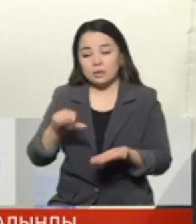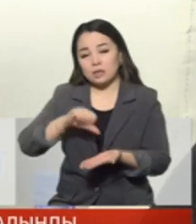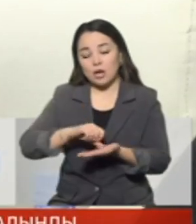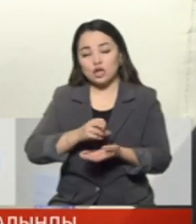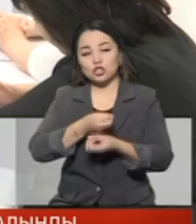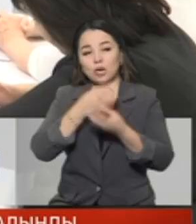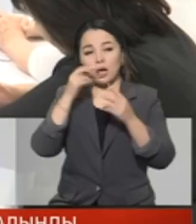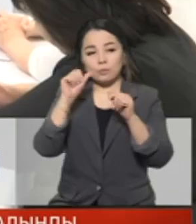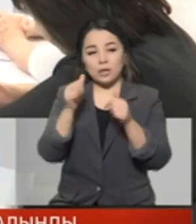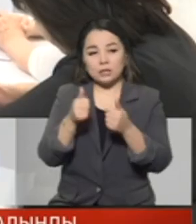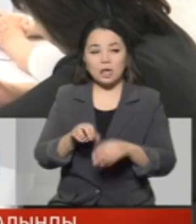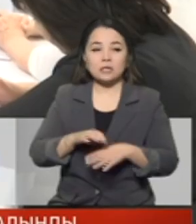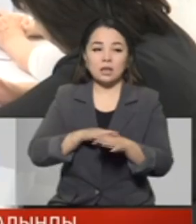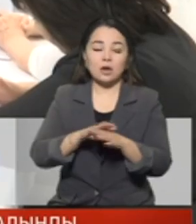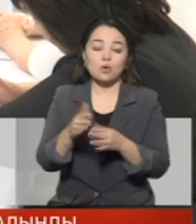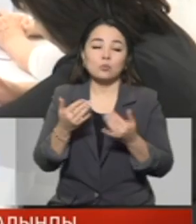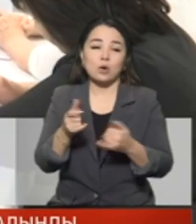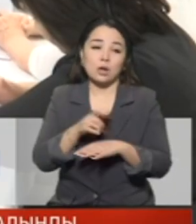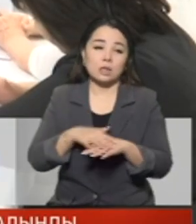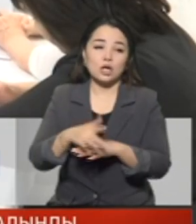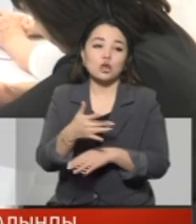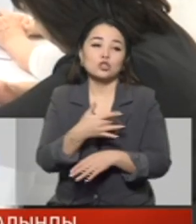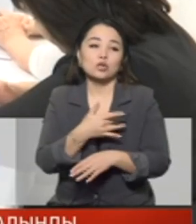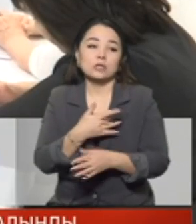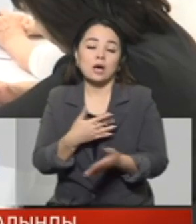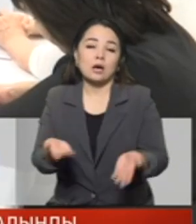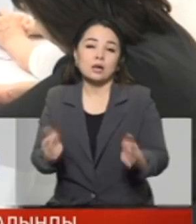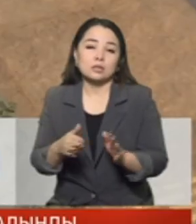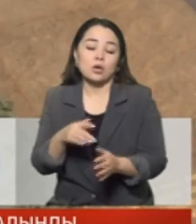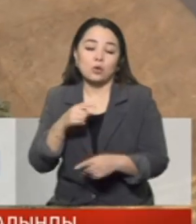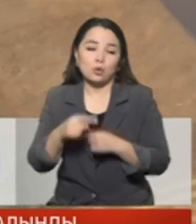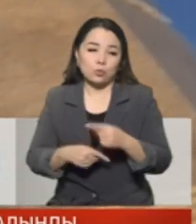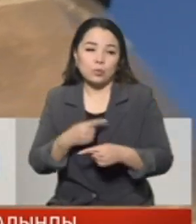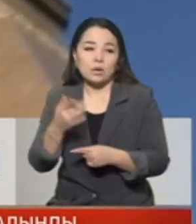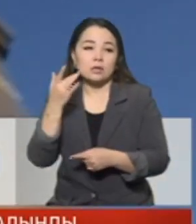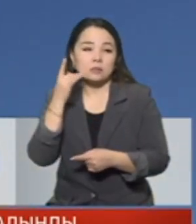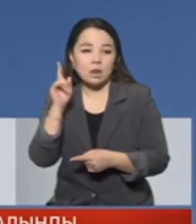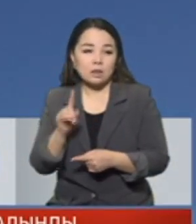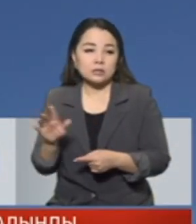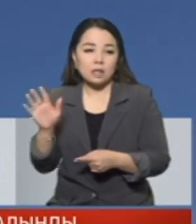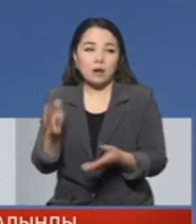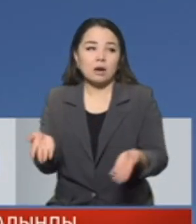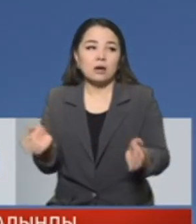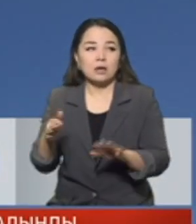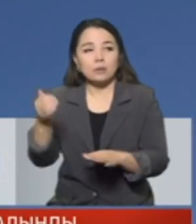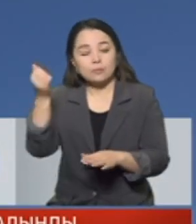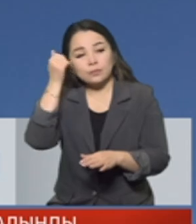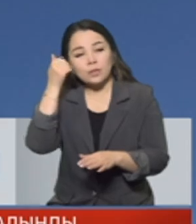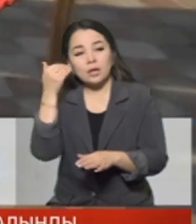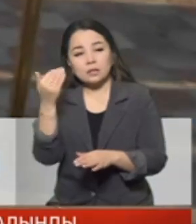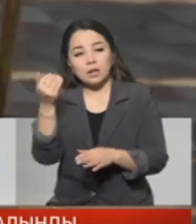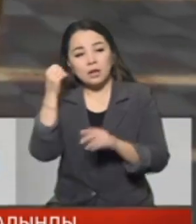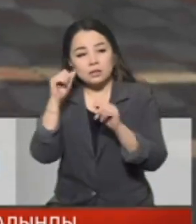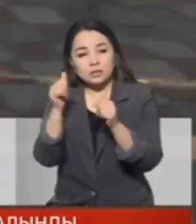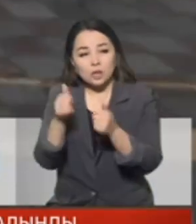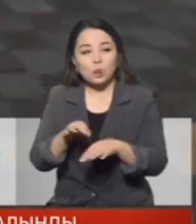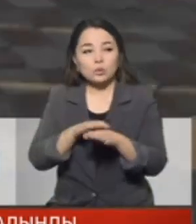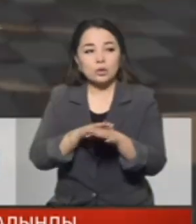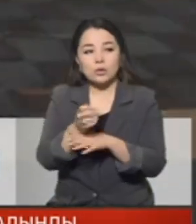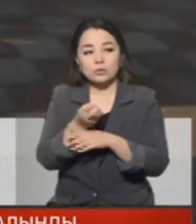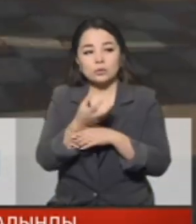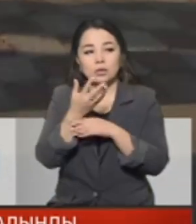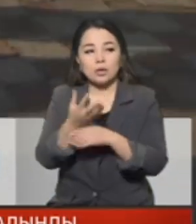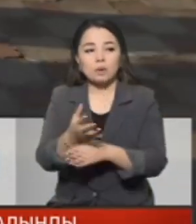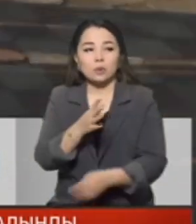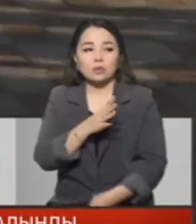жарқын бейнесі мен жауқар жырлары бүгінде халықтың жүрегінде, ұрпақ жадында мәңгі сақталады. Шараға жиналғандар Фариза ескерткішіне барып, гүл шоқтарын